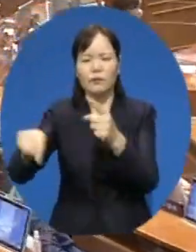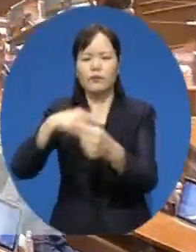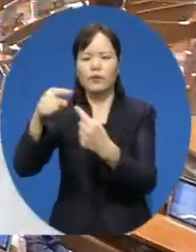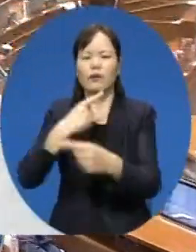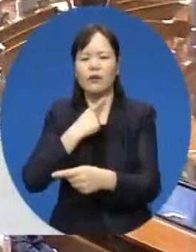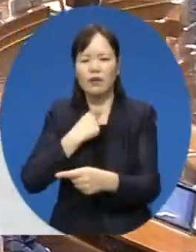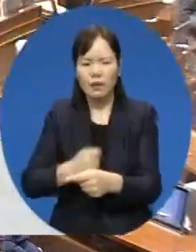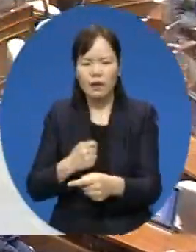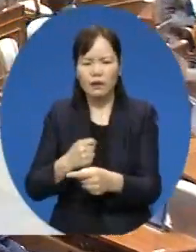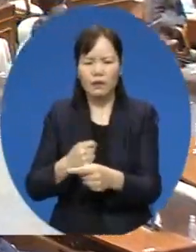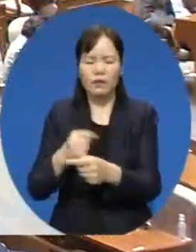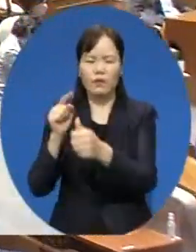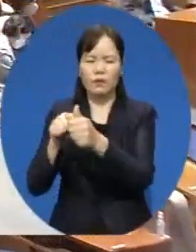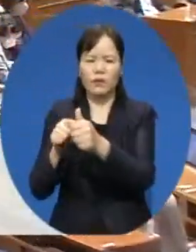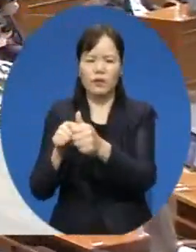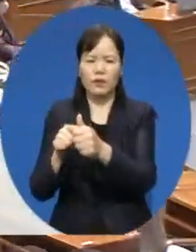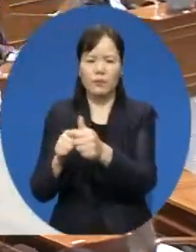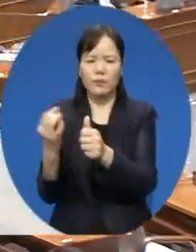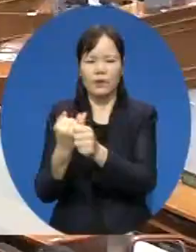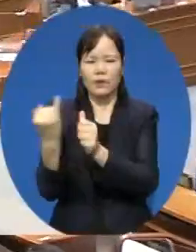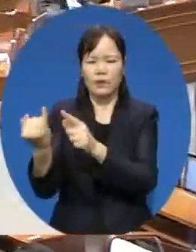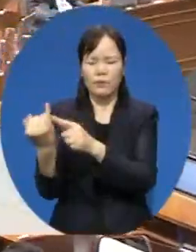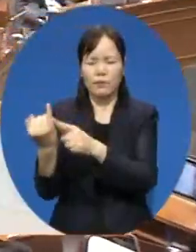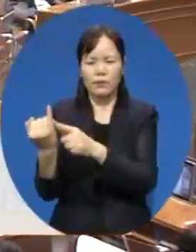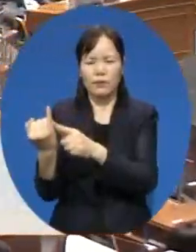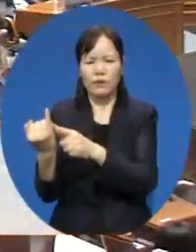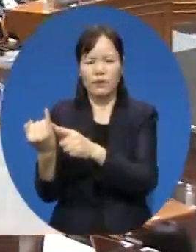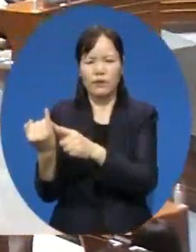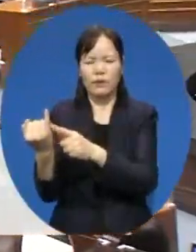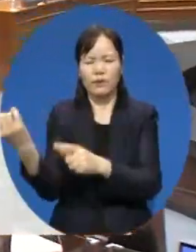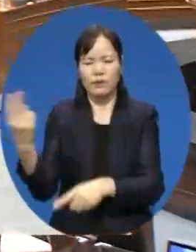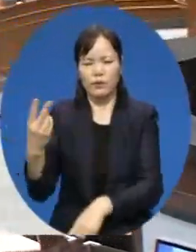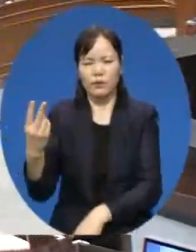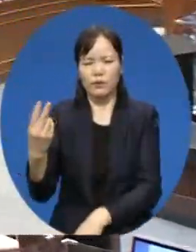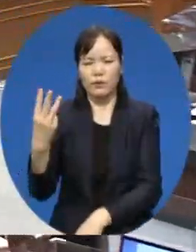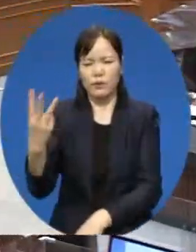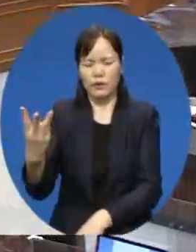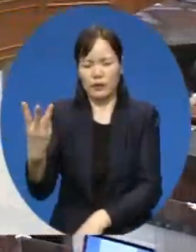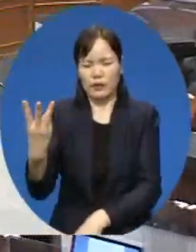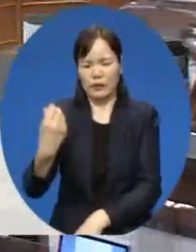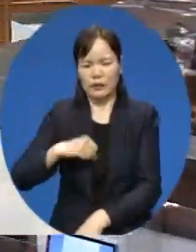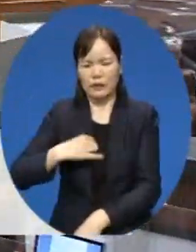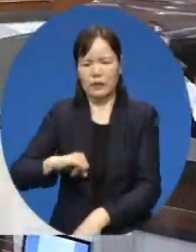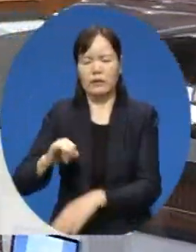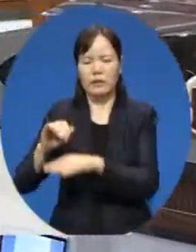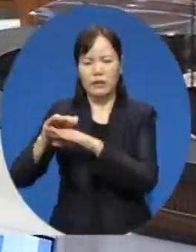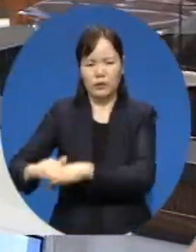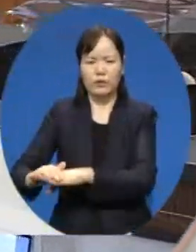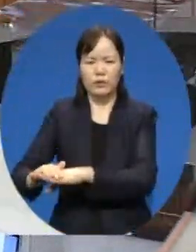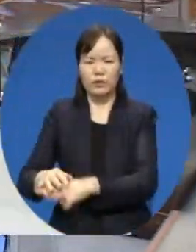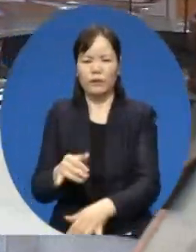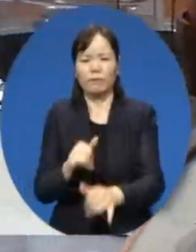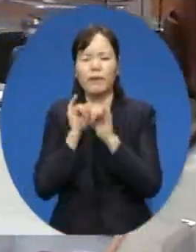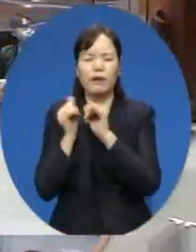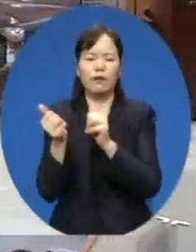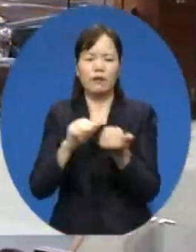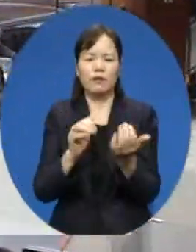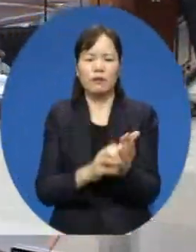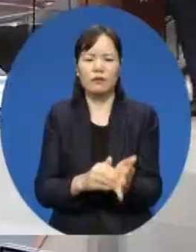한 가장이 아내와 눈에 넣어도 아프지 않을 새 아이 두고 세상을